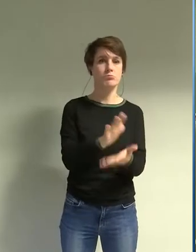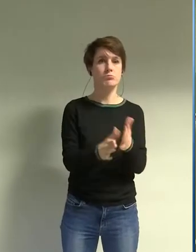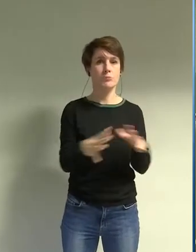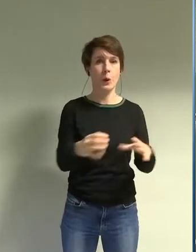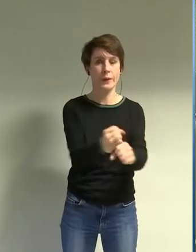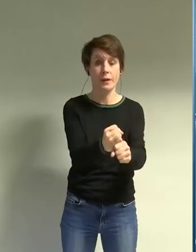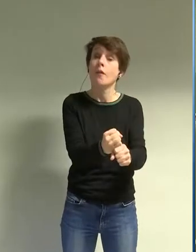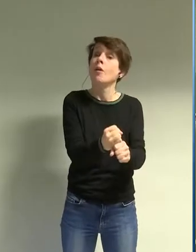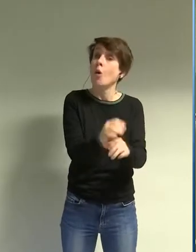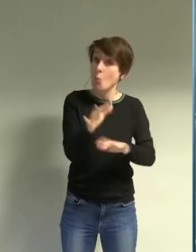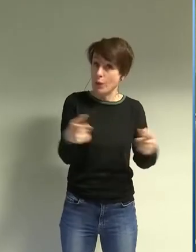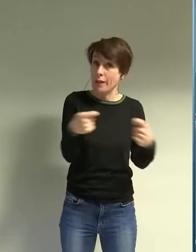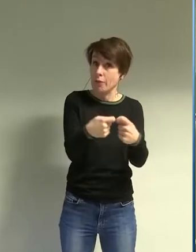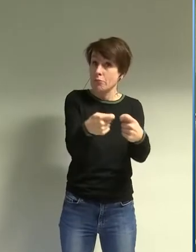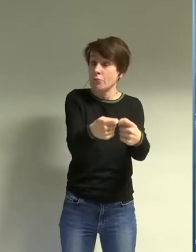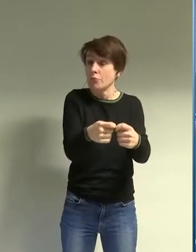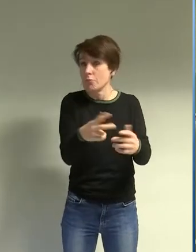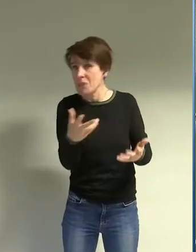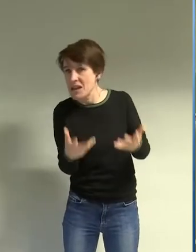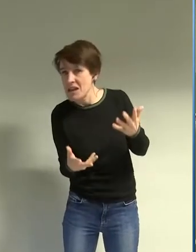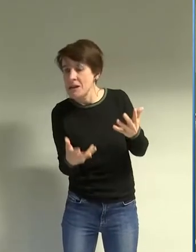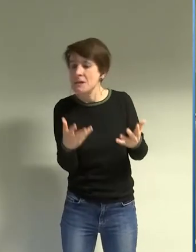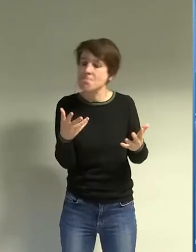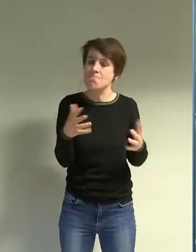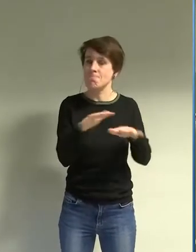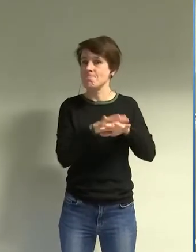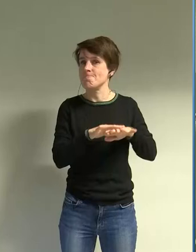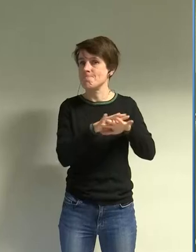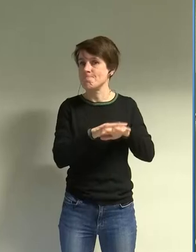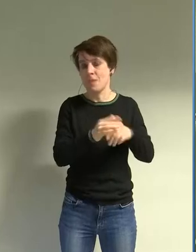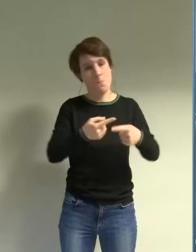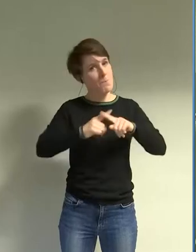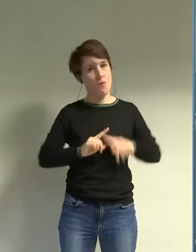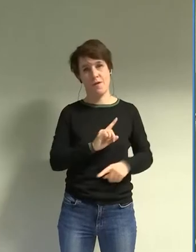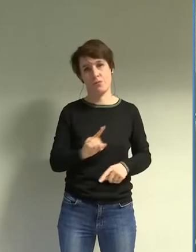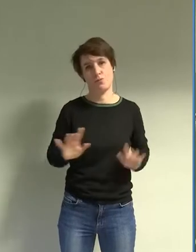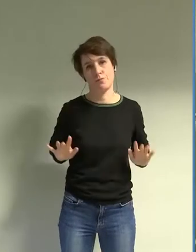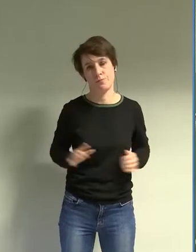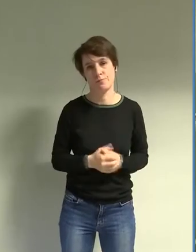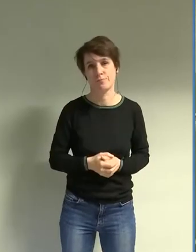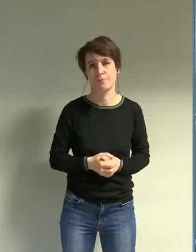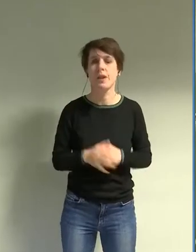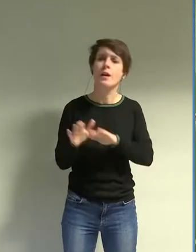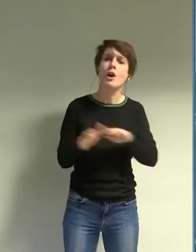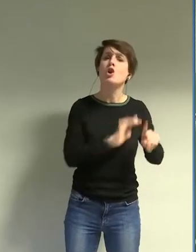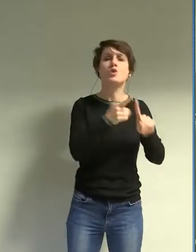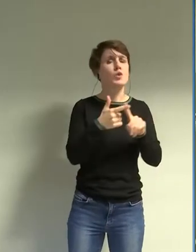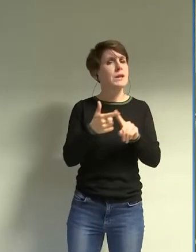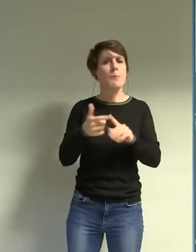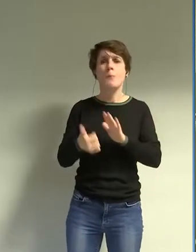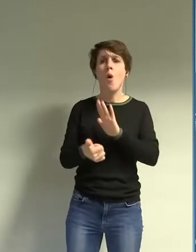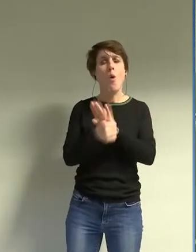mais honnêtement on a du mal à le voir ou à le croire deuxièmement le pilotage qui porterait ce projet